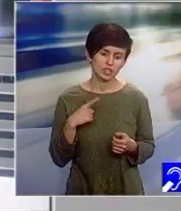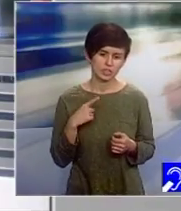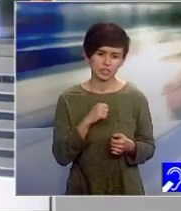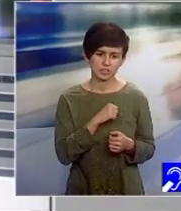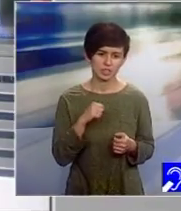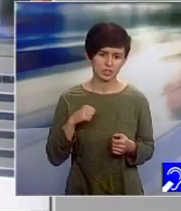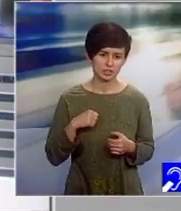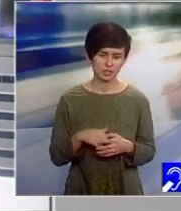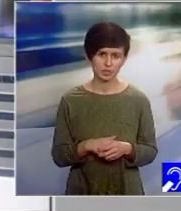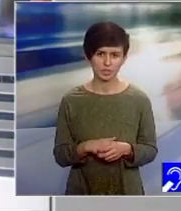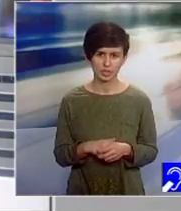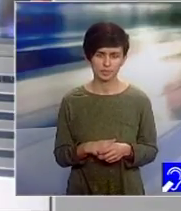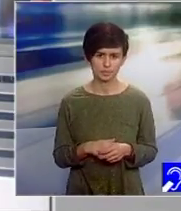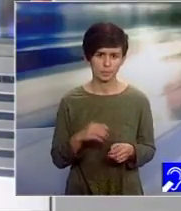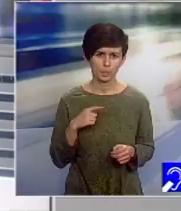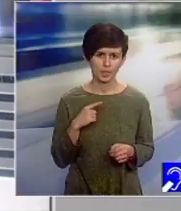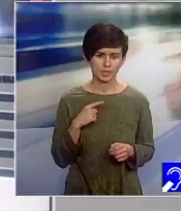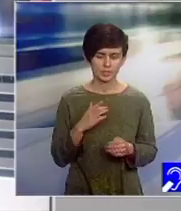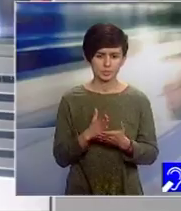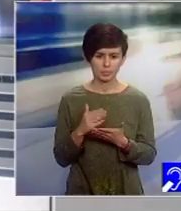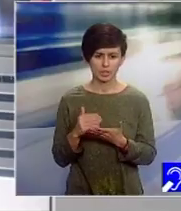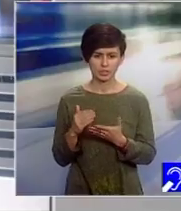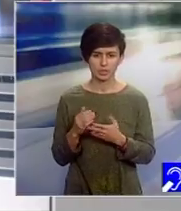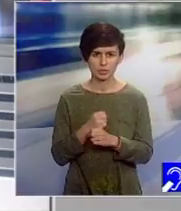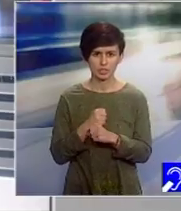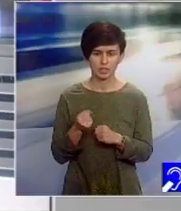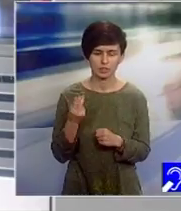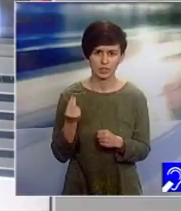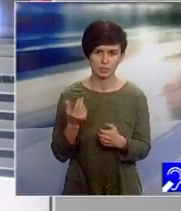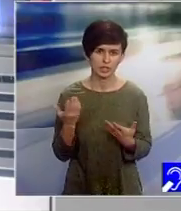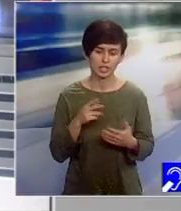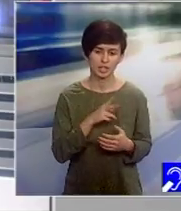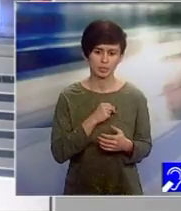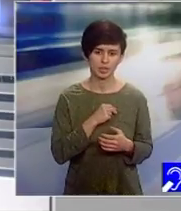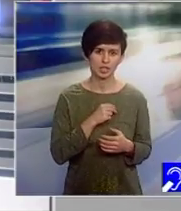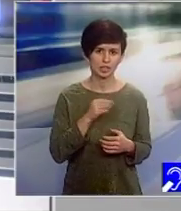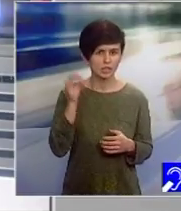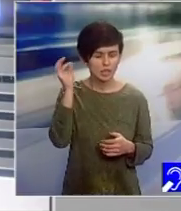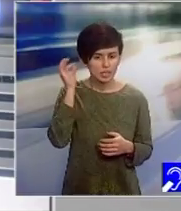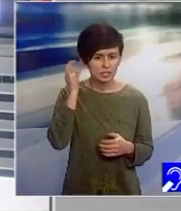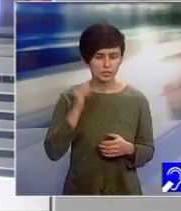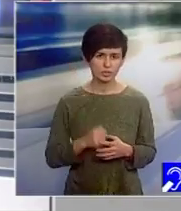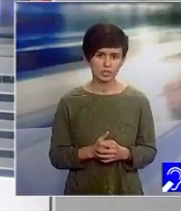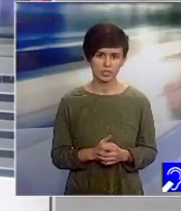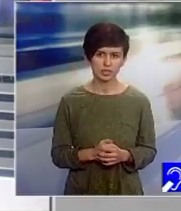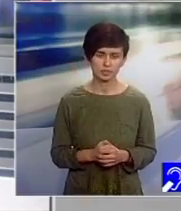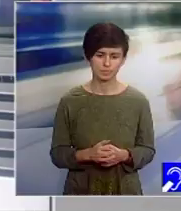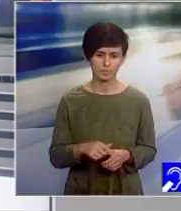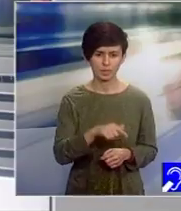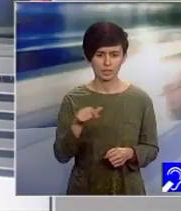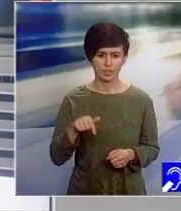Tonei Bardon, adică e o distribuție foarte bună în care merită ascultată. Iar între vom avea concursul